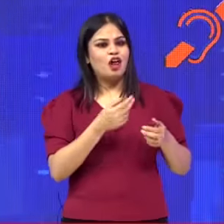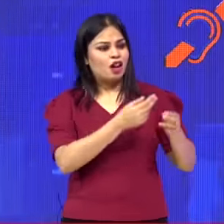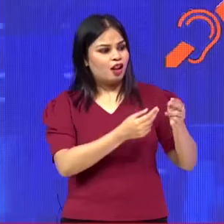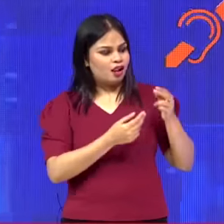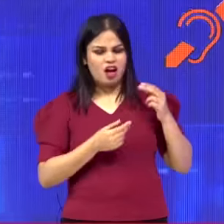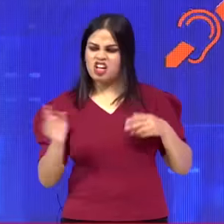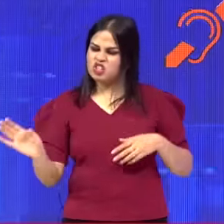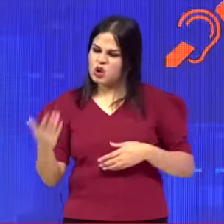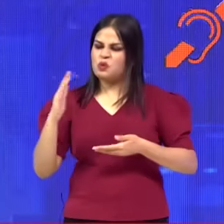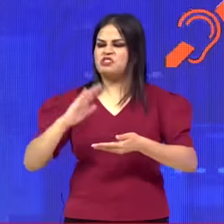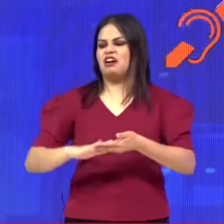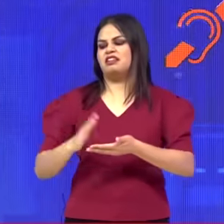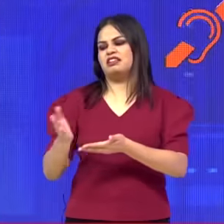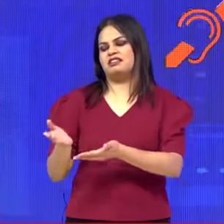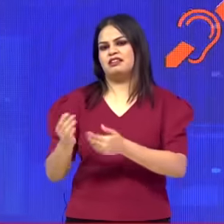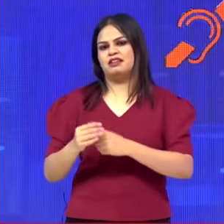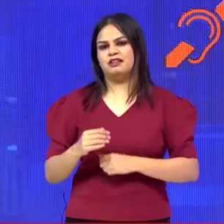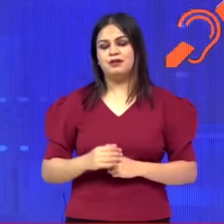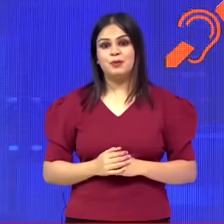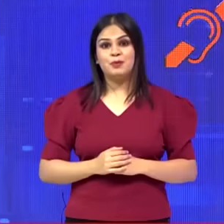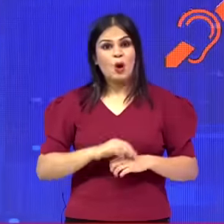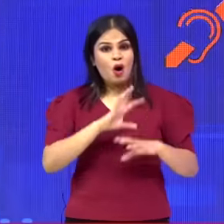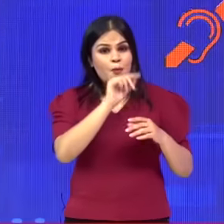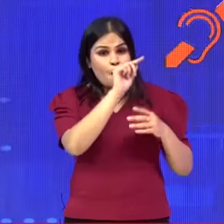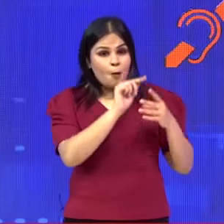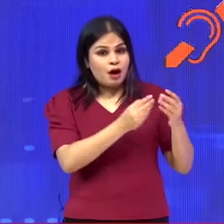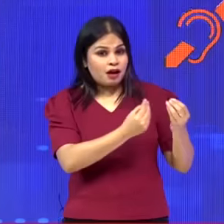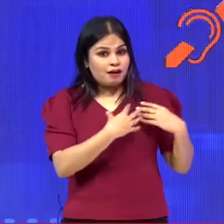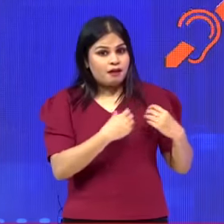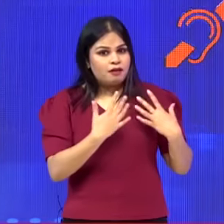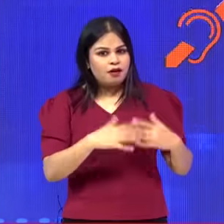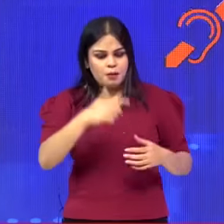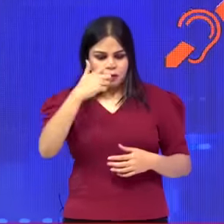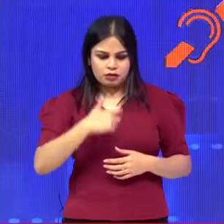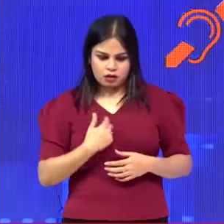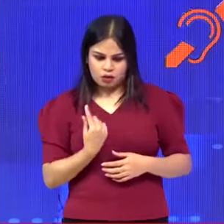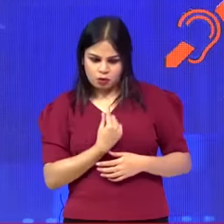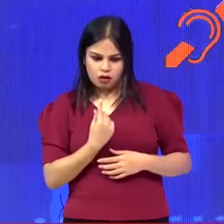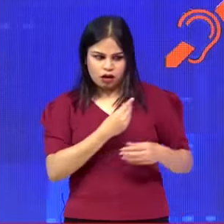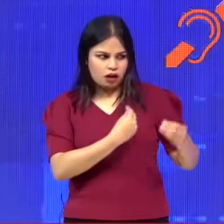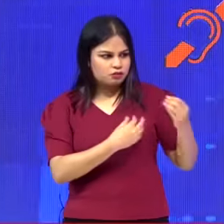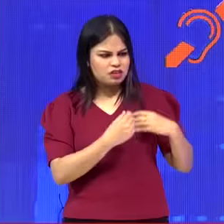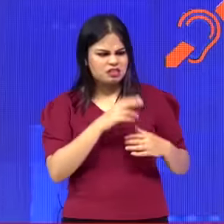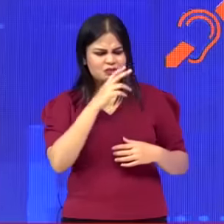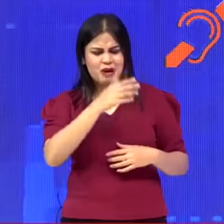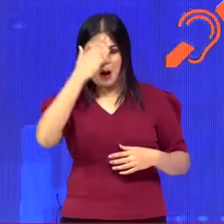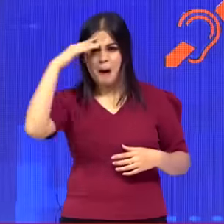You should get married, Jabhaij. All this thing, now, bachelorhood, is all bakwas,